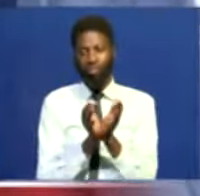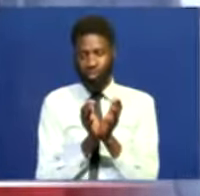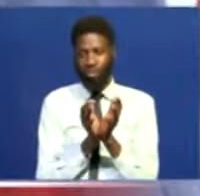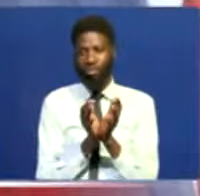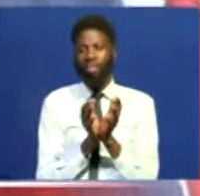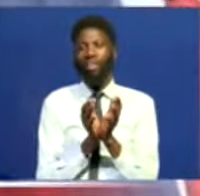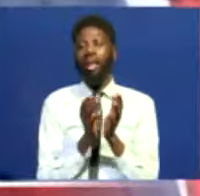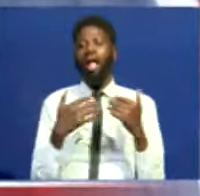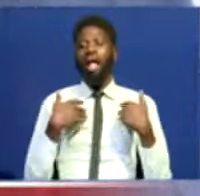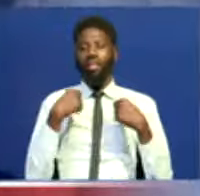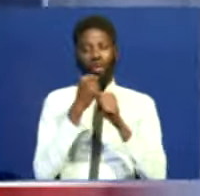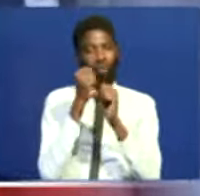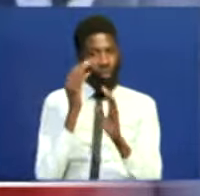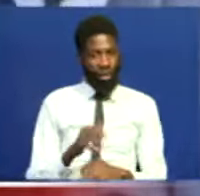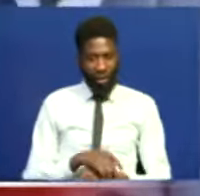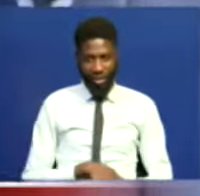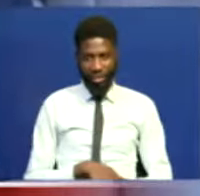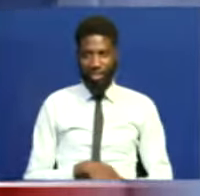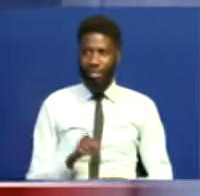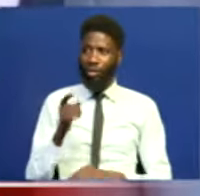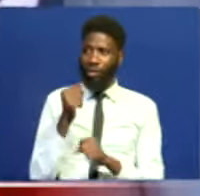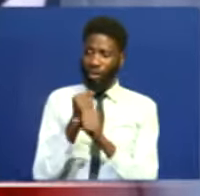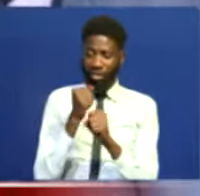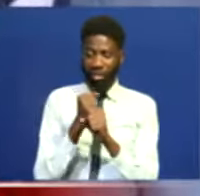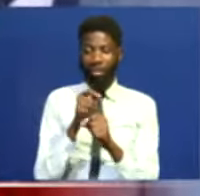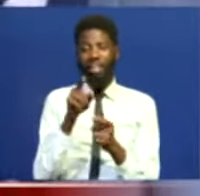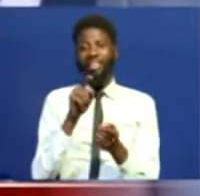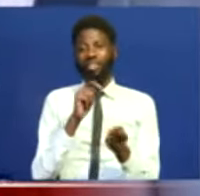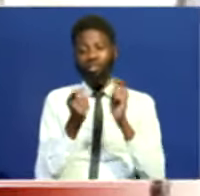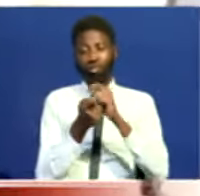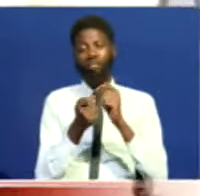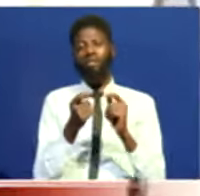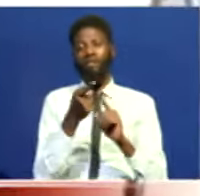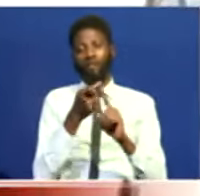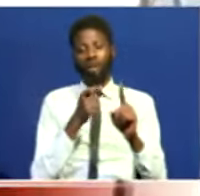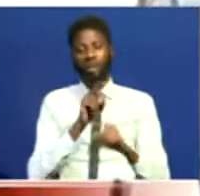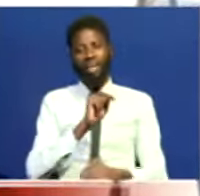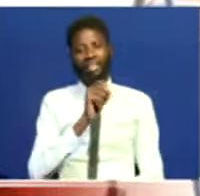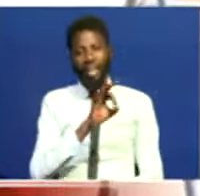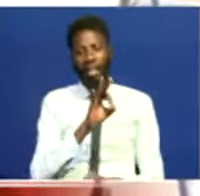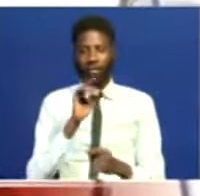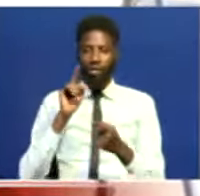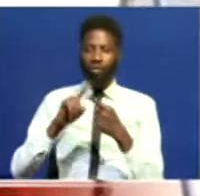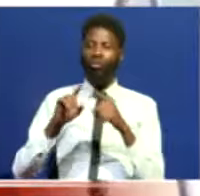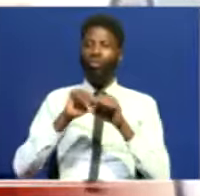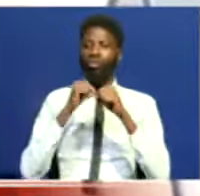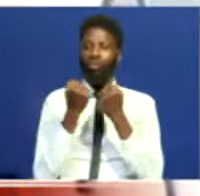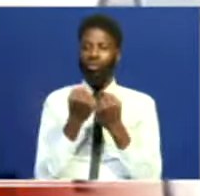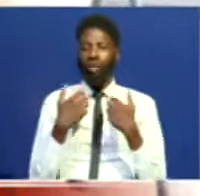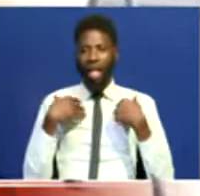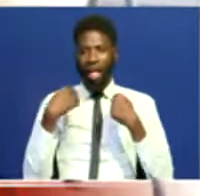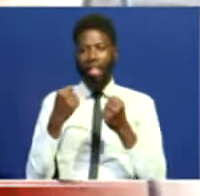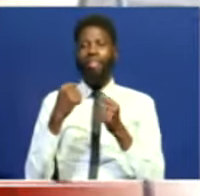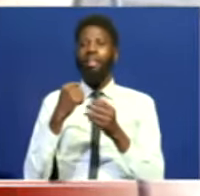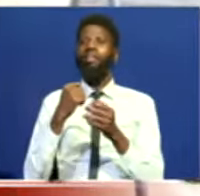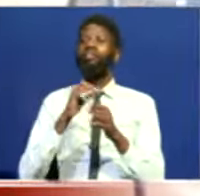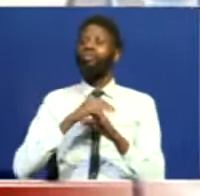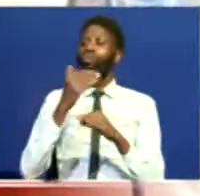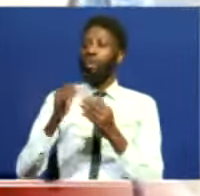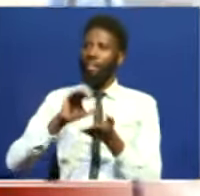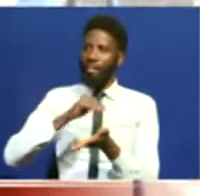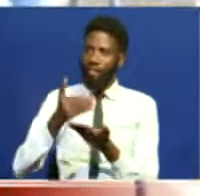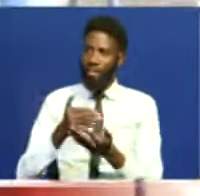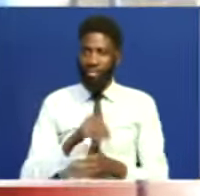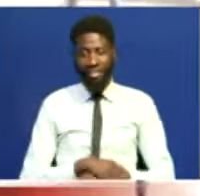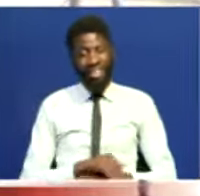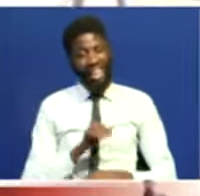wa wizara yake kuhusu mpito kutoka hazina ya bima ya kitaifa ya matibabu hadi ile ya kijamii ya kimatibabu, alitoa wito kwa